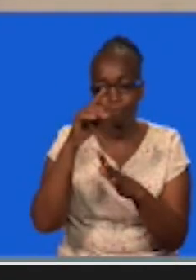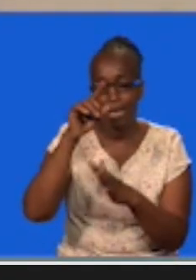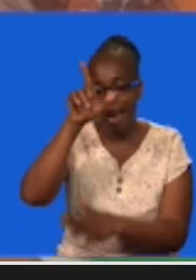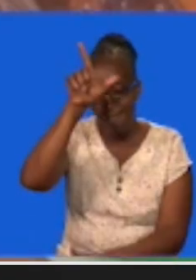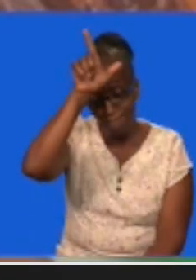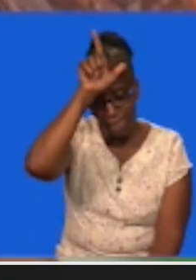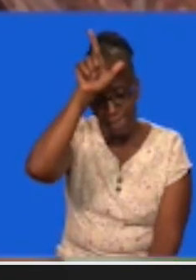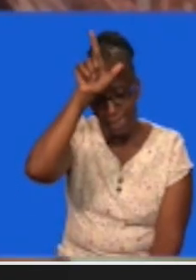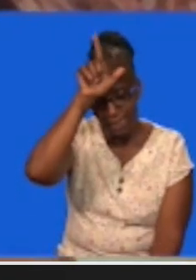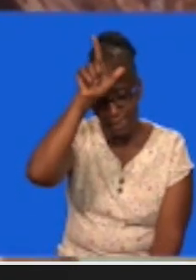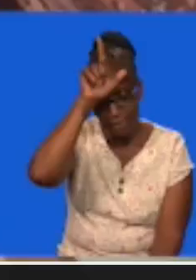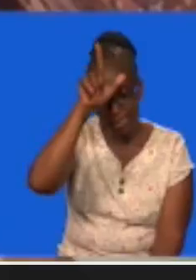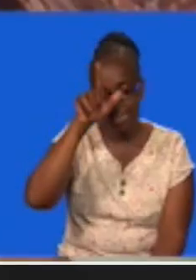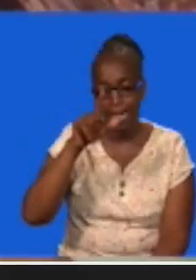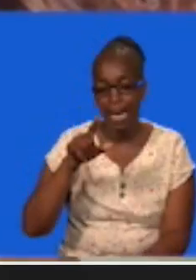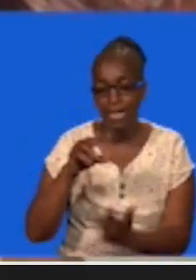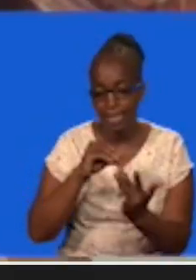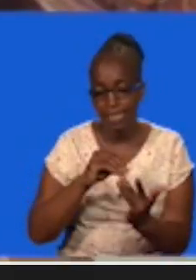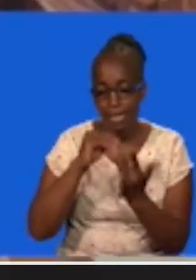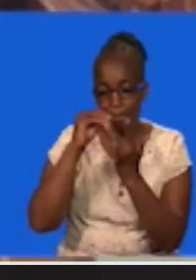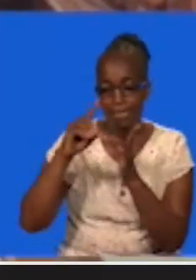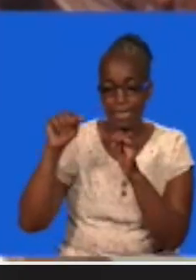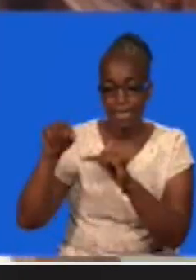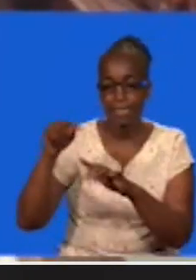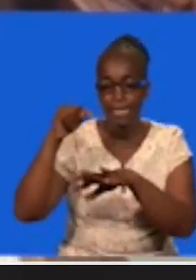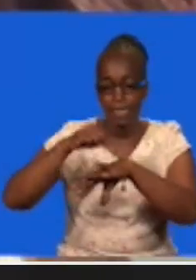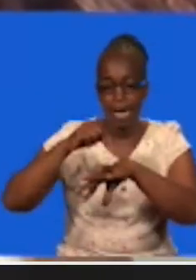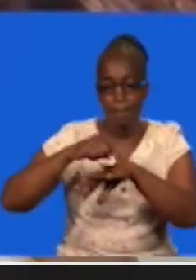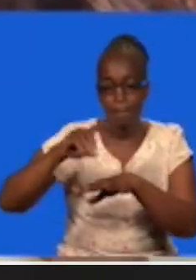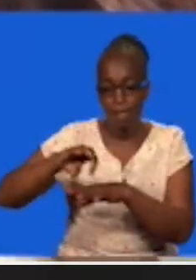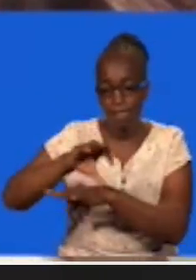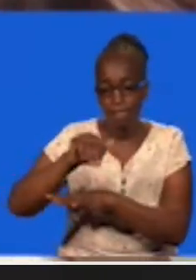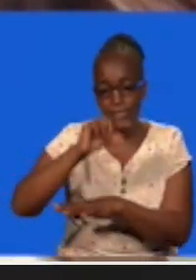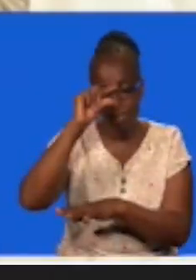huu serikali za kaunti zinakabiliwa na ukosefu wa